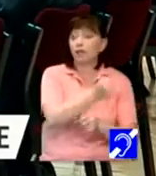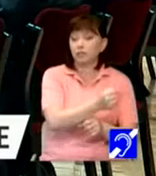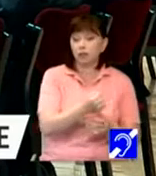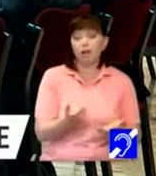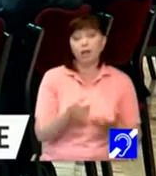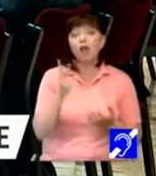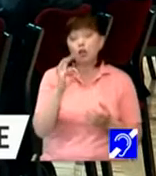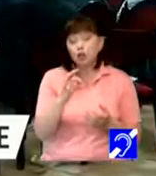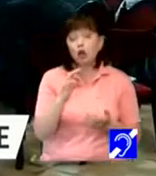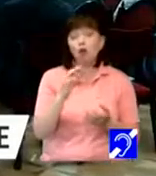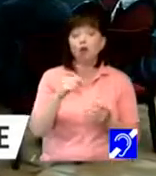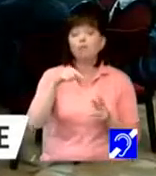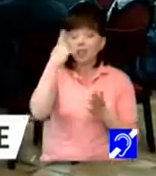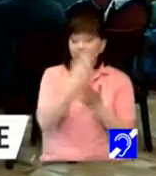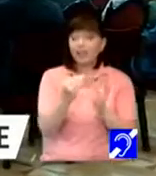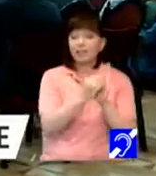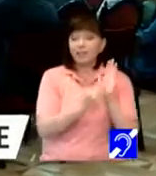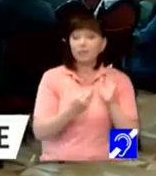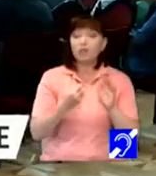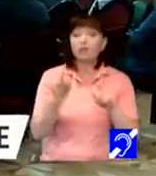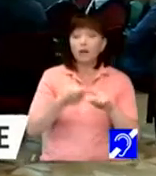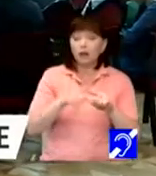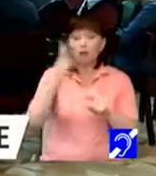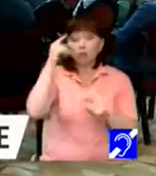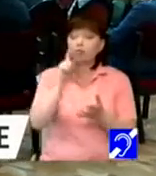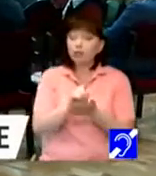referire la o serie de reforme care trebuie în continuare